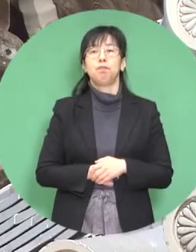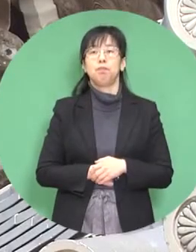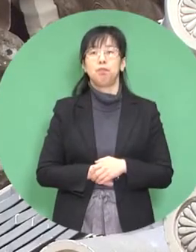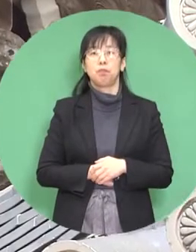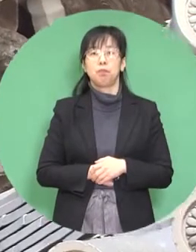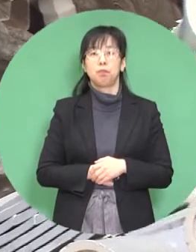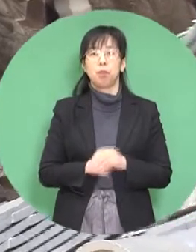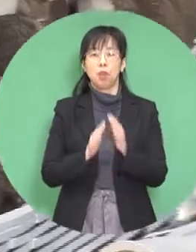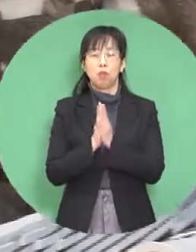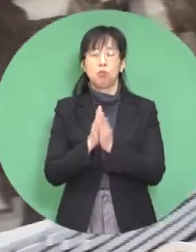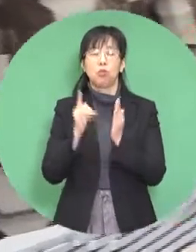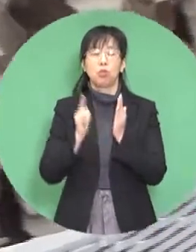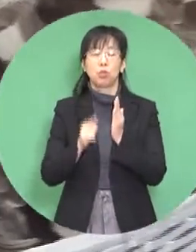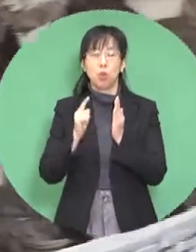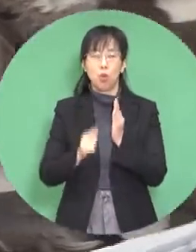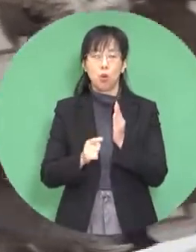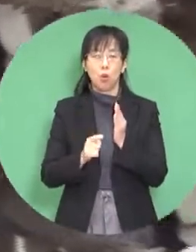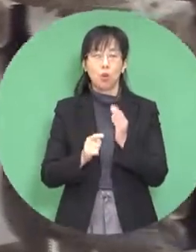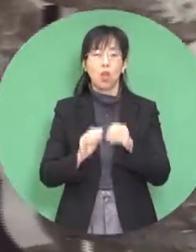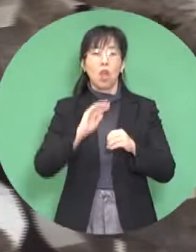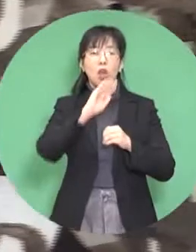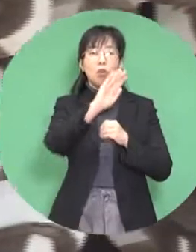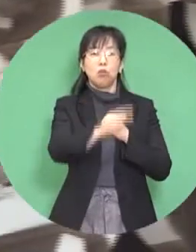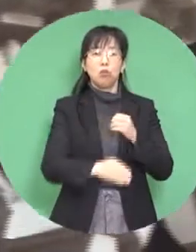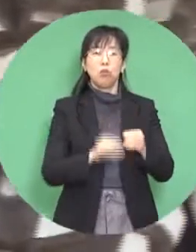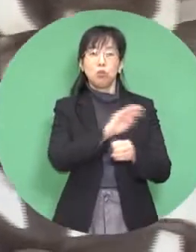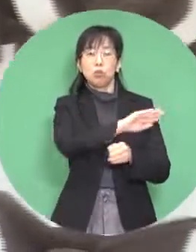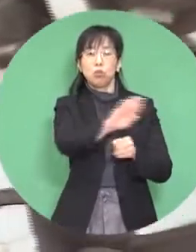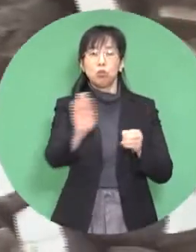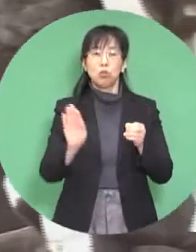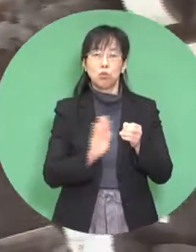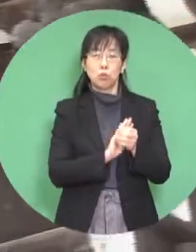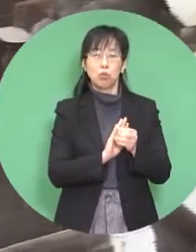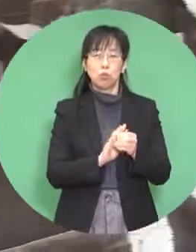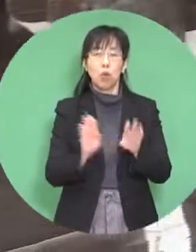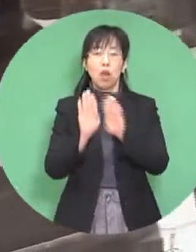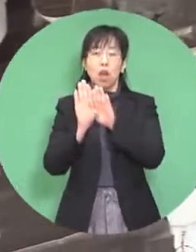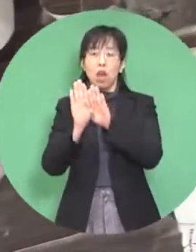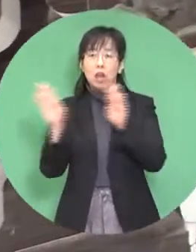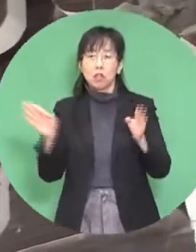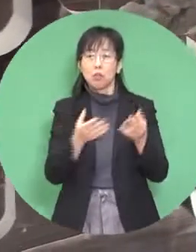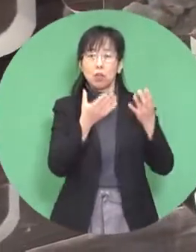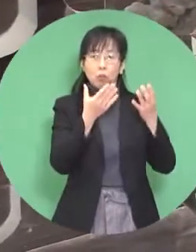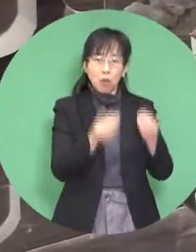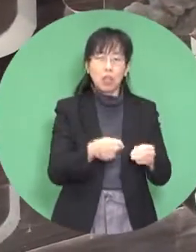で宇宙の始まりと終わりを表すとされています。